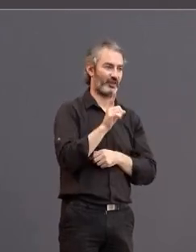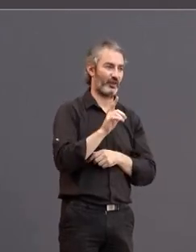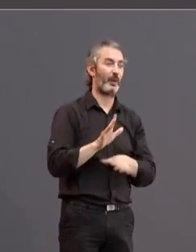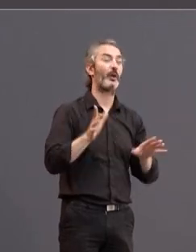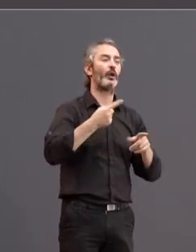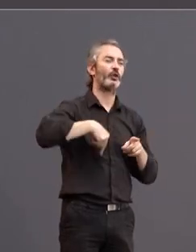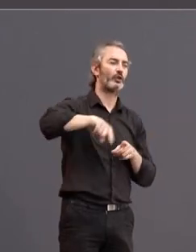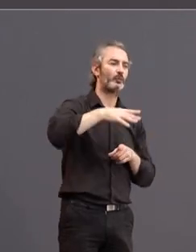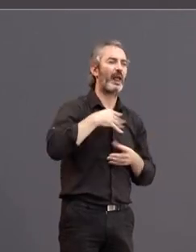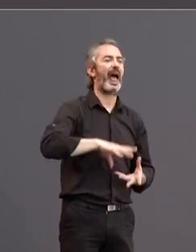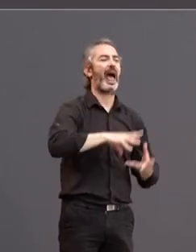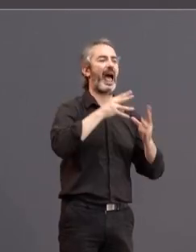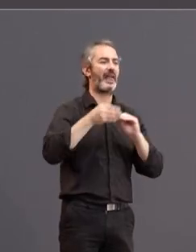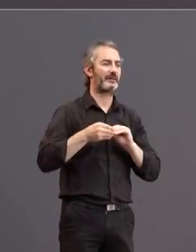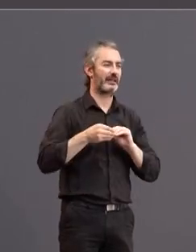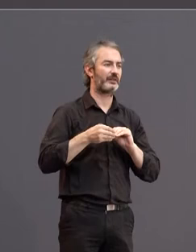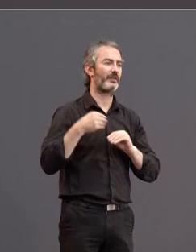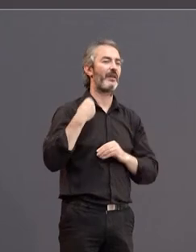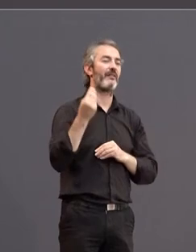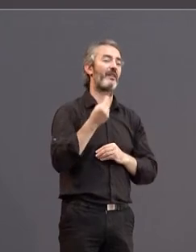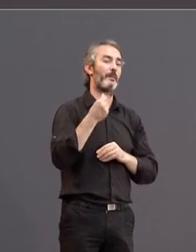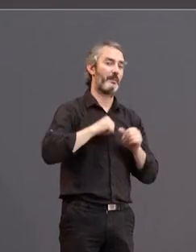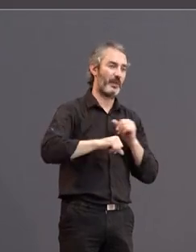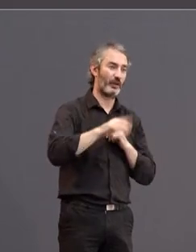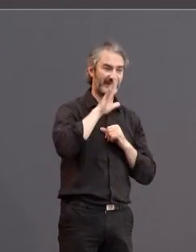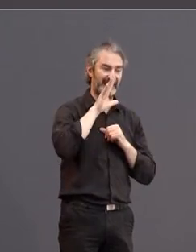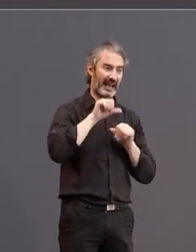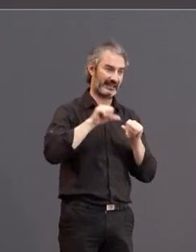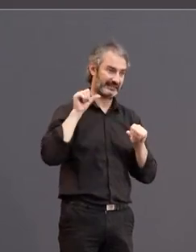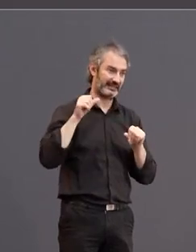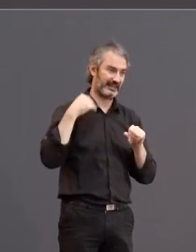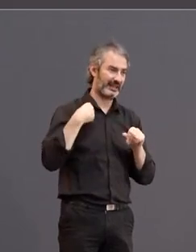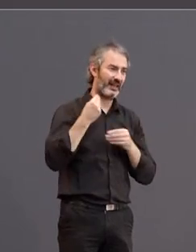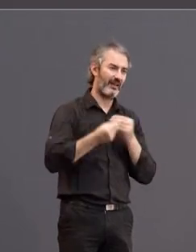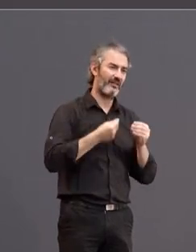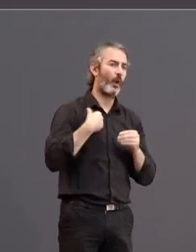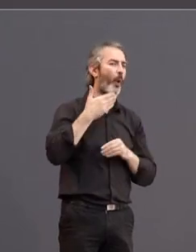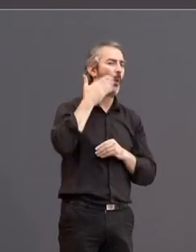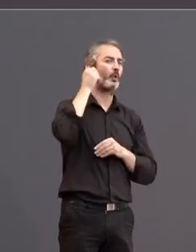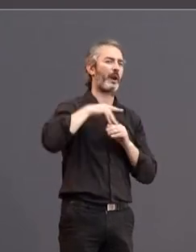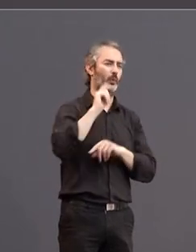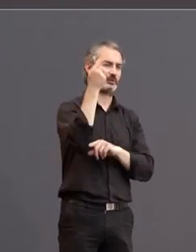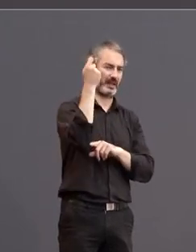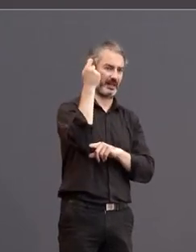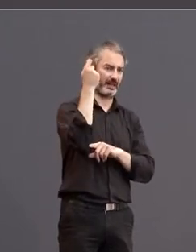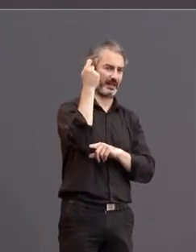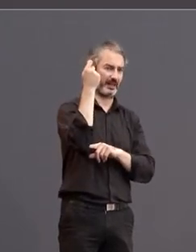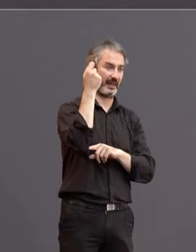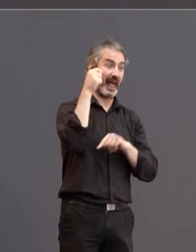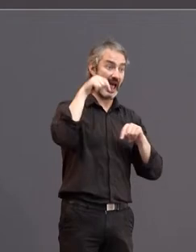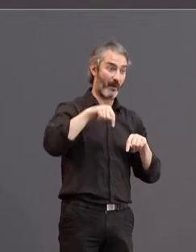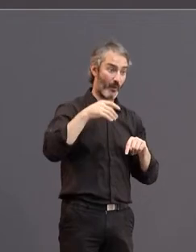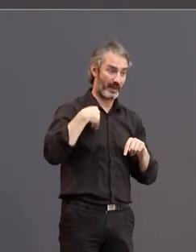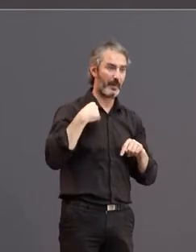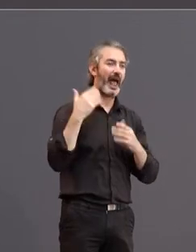entre tots hem sabut adaptar-nos. Sabem que no és la millor manera d'acabar aquests 5 anys, però crec que hauríem d'estar orgullosos d'haver-ho aconseguit. Avui som aquí